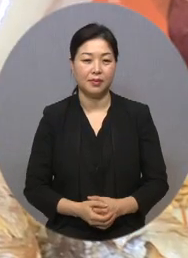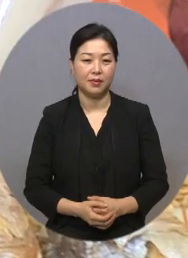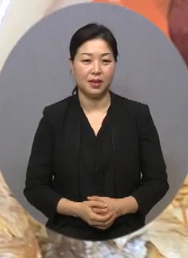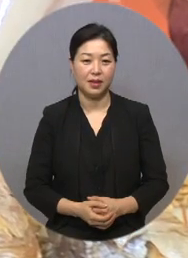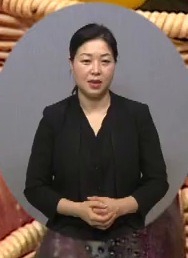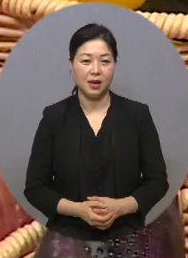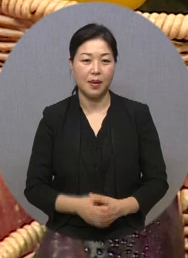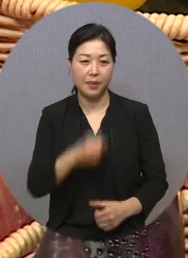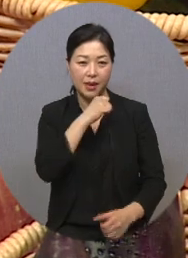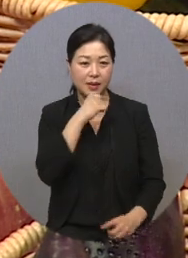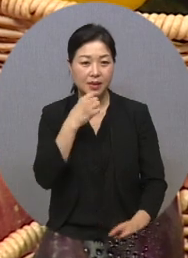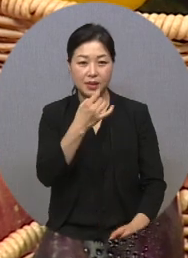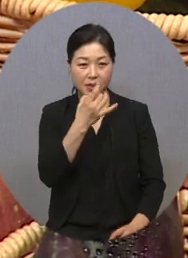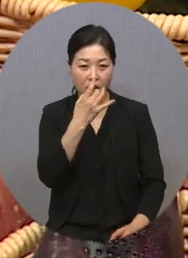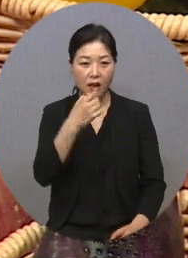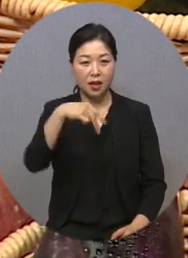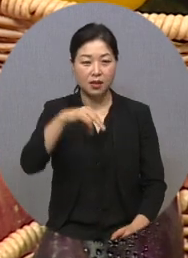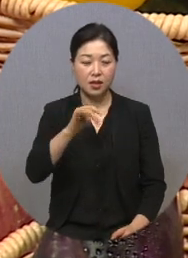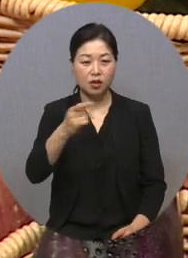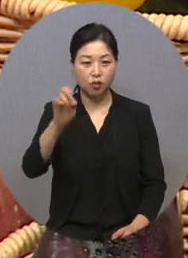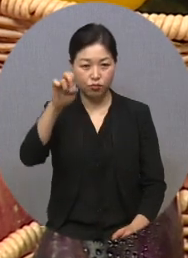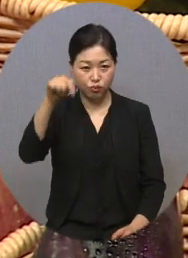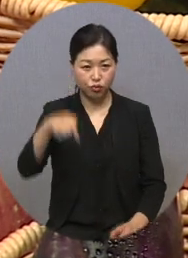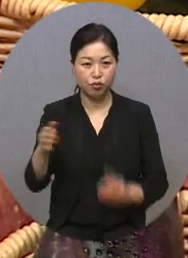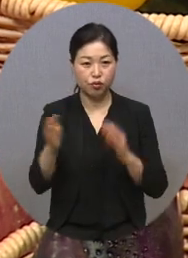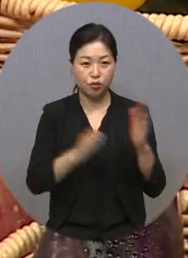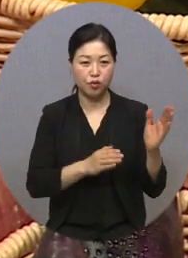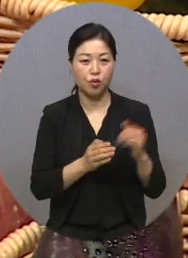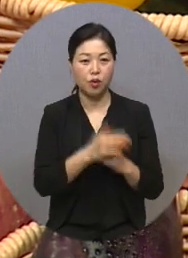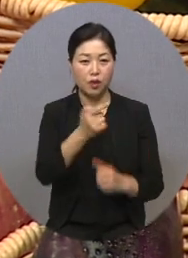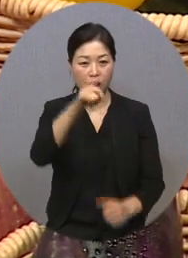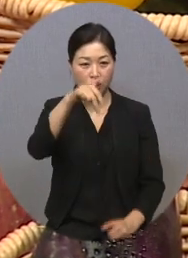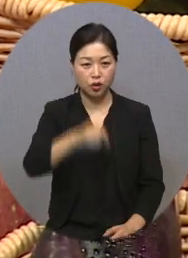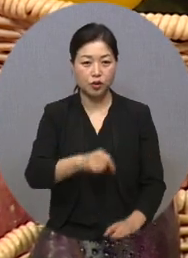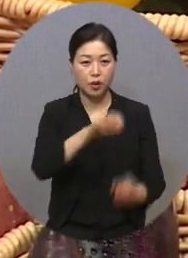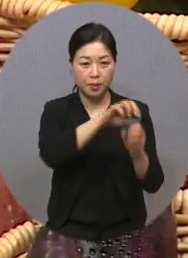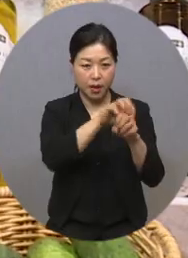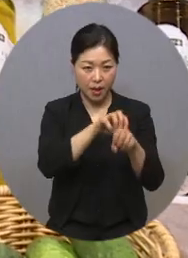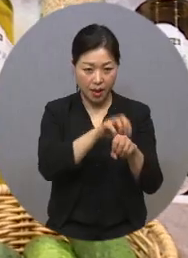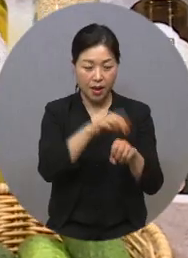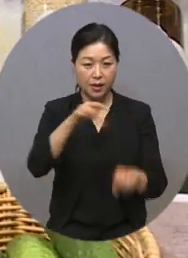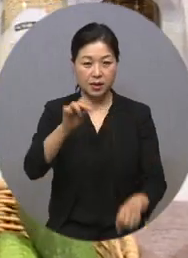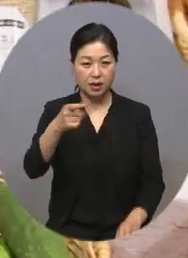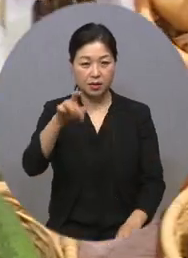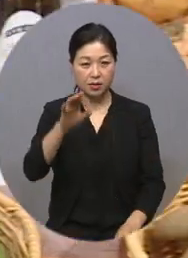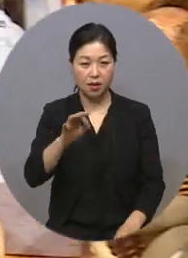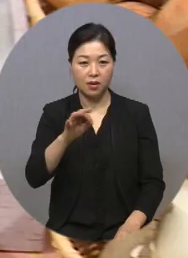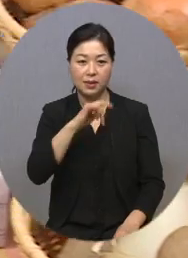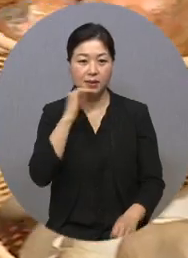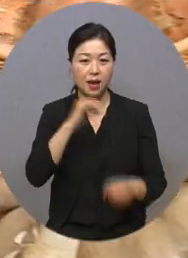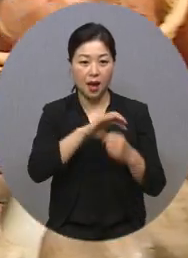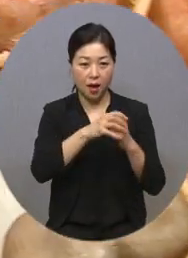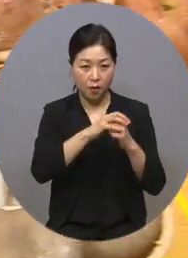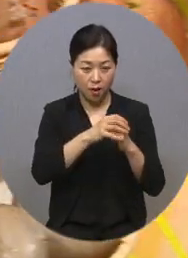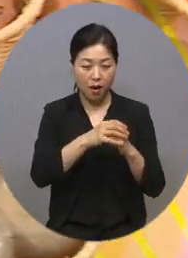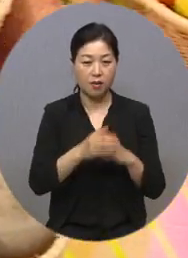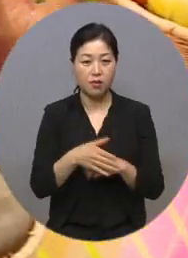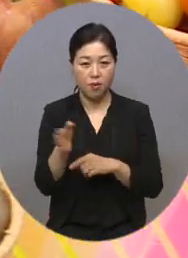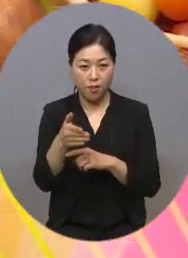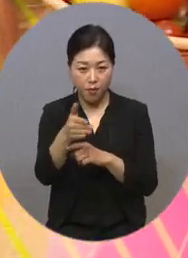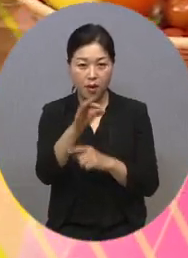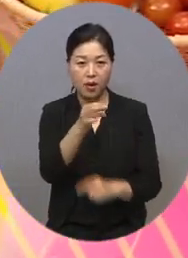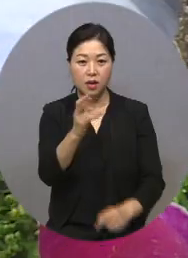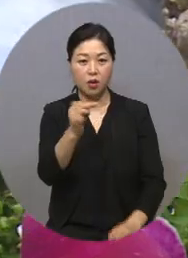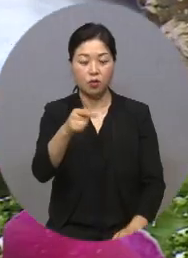새청무, 나주의 배. 그 다음에 장성의 사과, 그 다음에 수산물로는 영광의